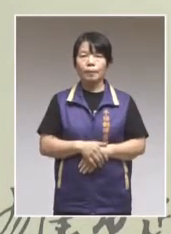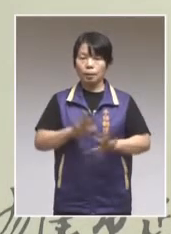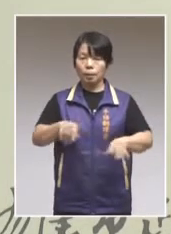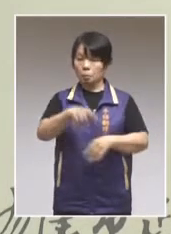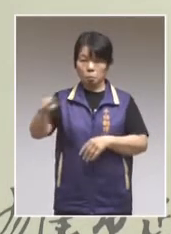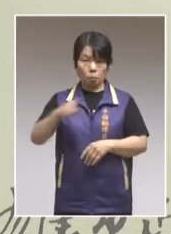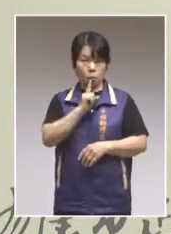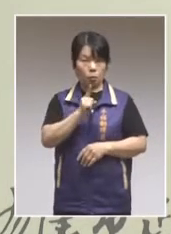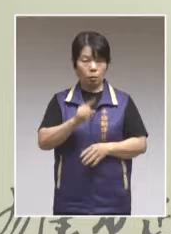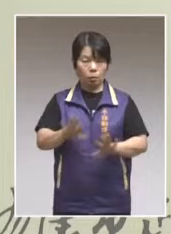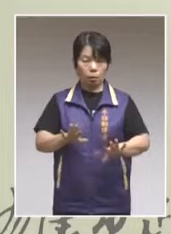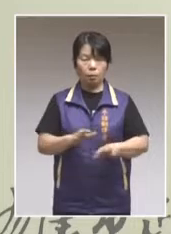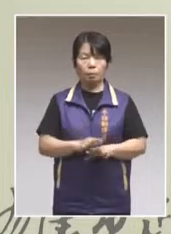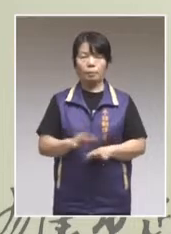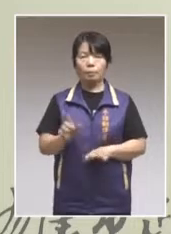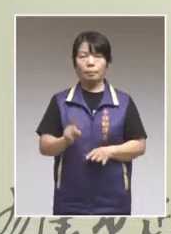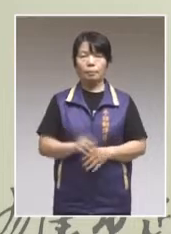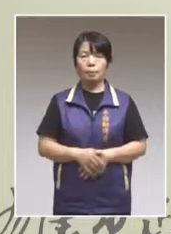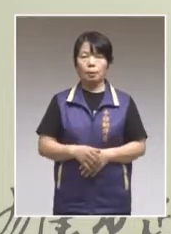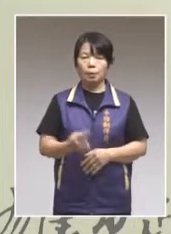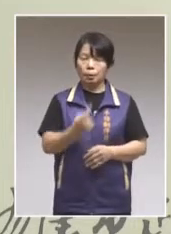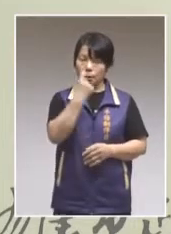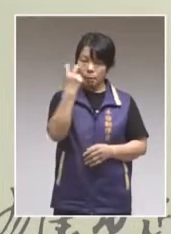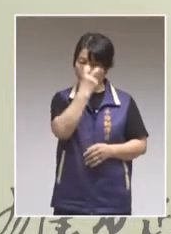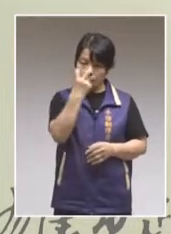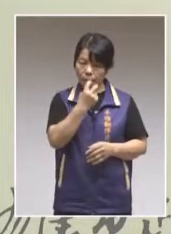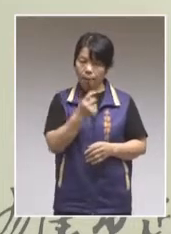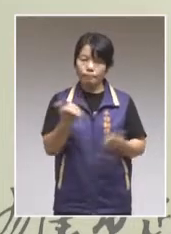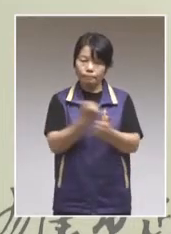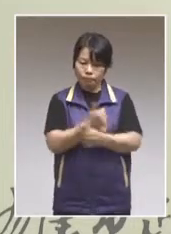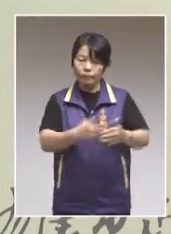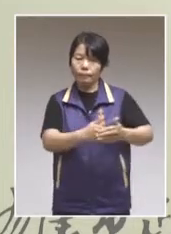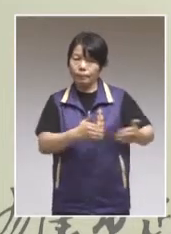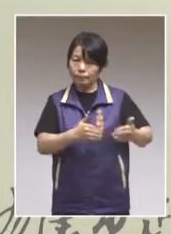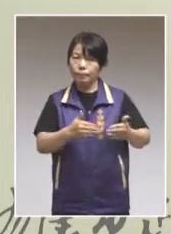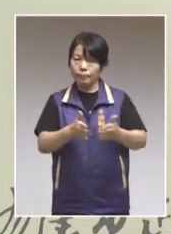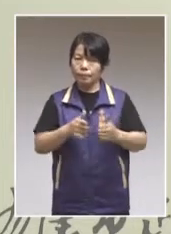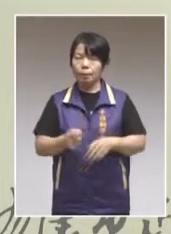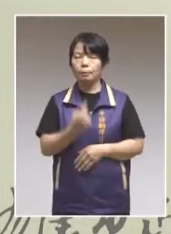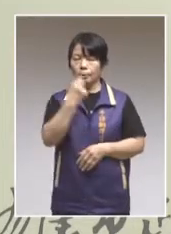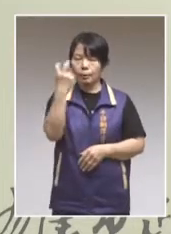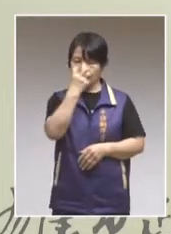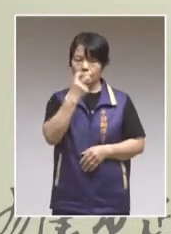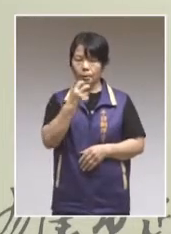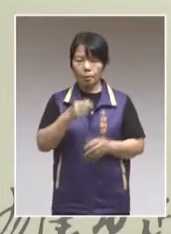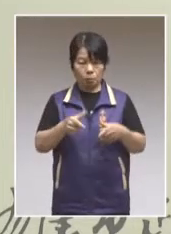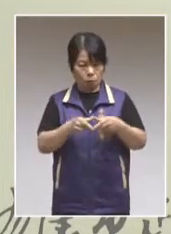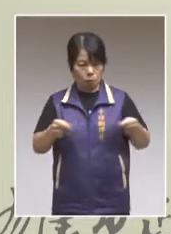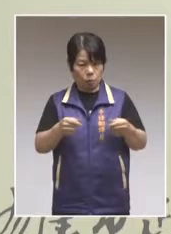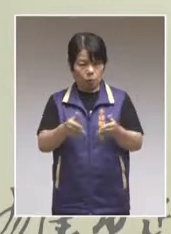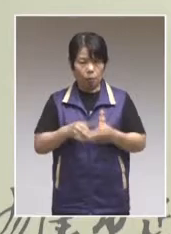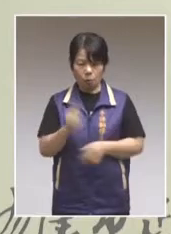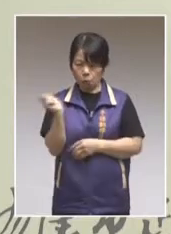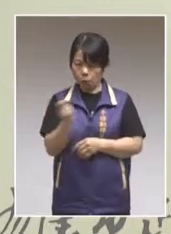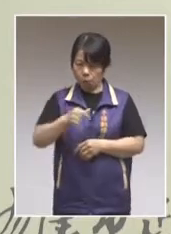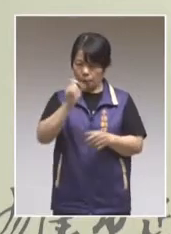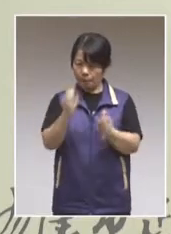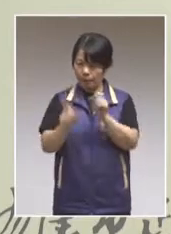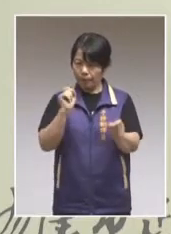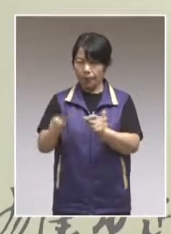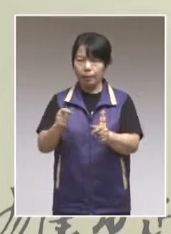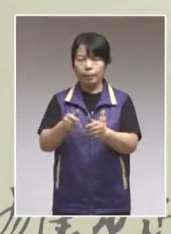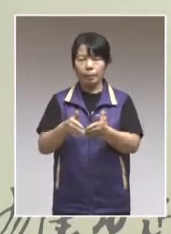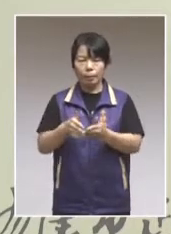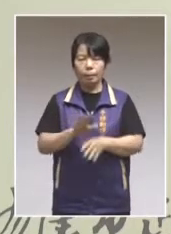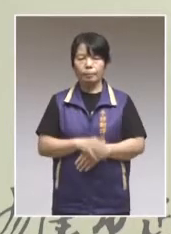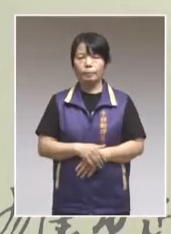人在讲比较白话就是以筛代革，所以你一定要用快筛试剂啊。所以当然快筛试剂要赶快买啊，对，就要备货